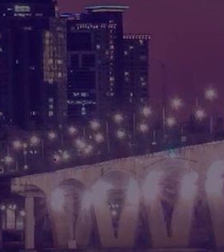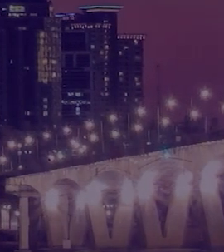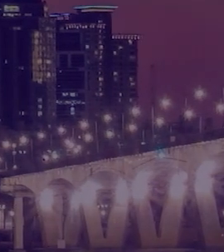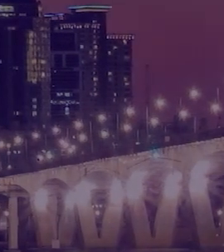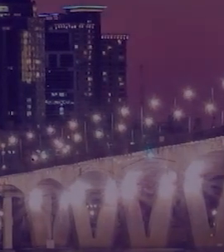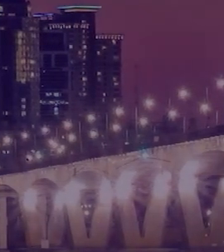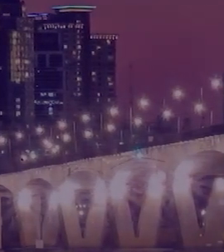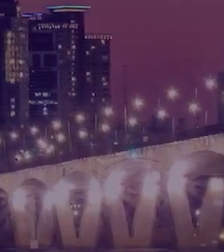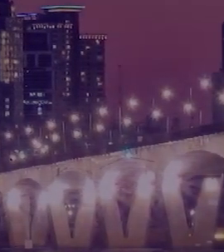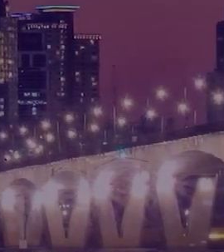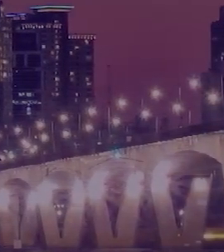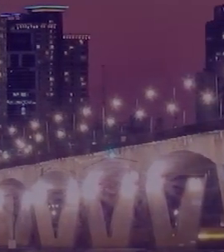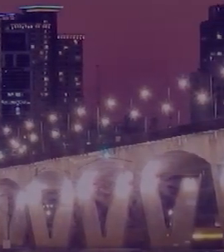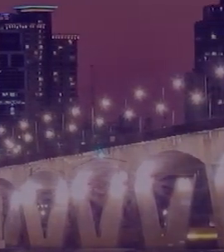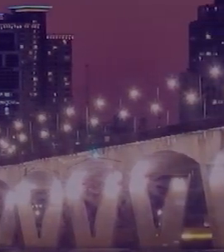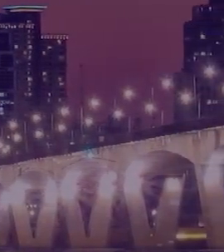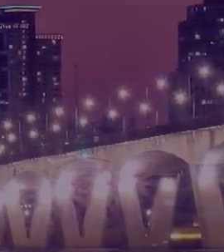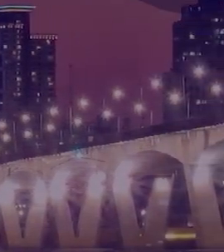경입니다 l